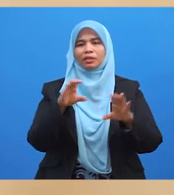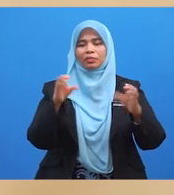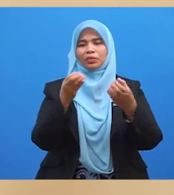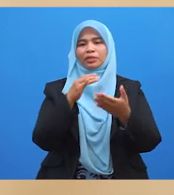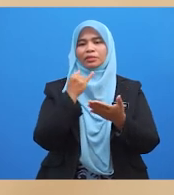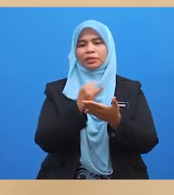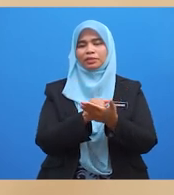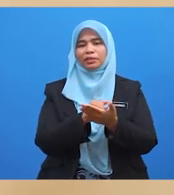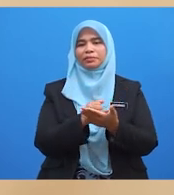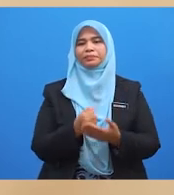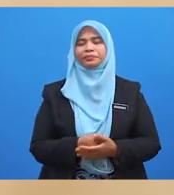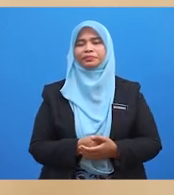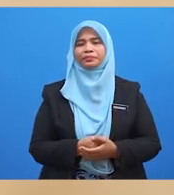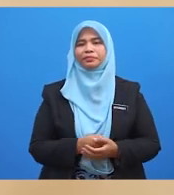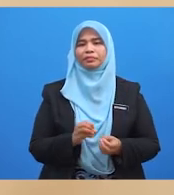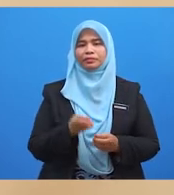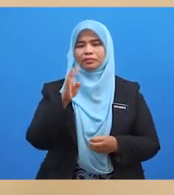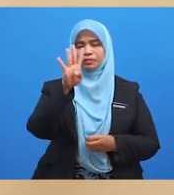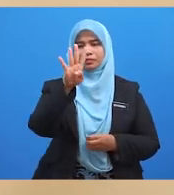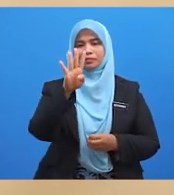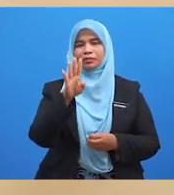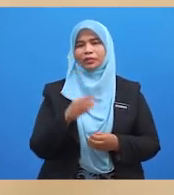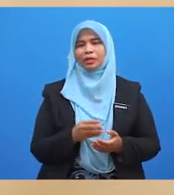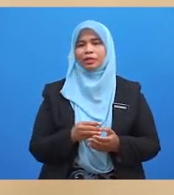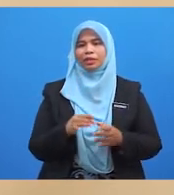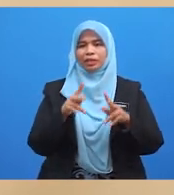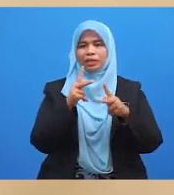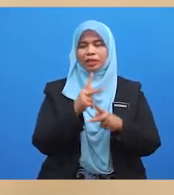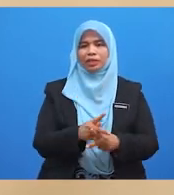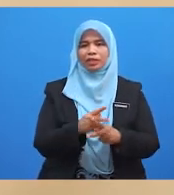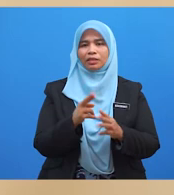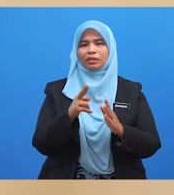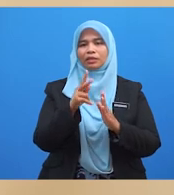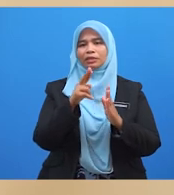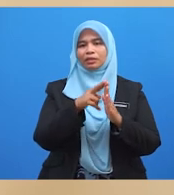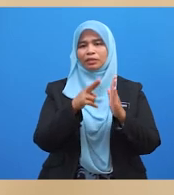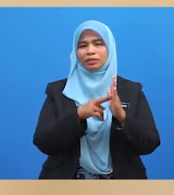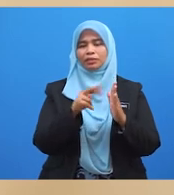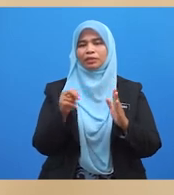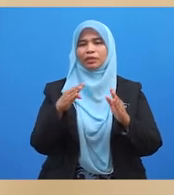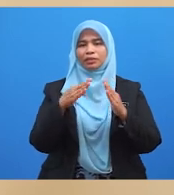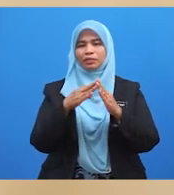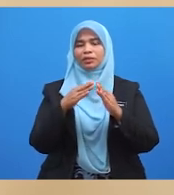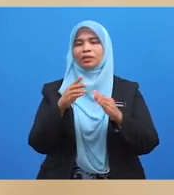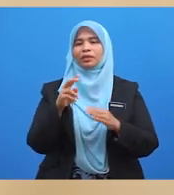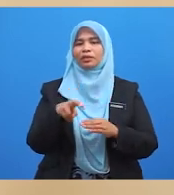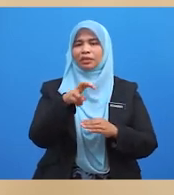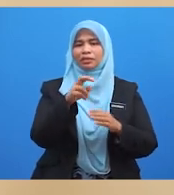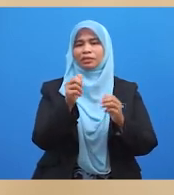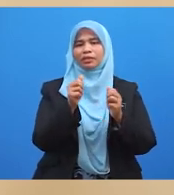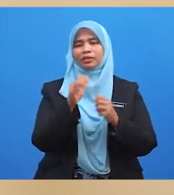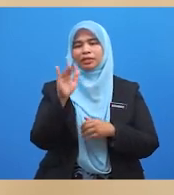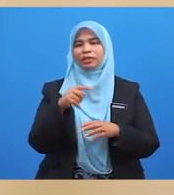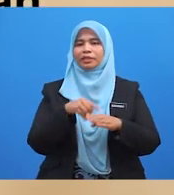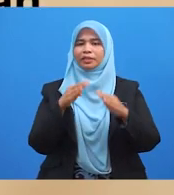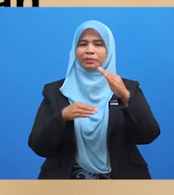melakukan maksiat. Keempat, mengekalkan kerukunan rumah tangga yang dibina. Bagaimana